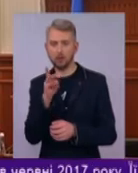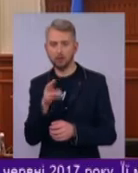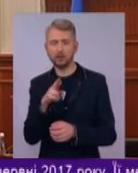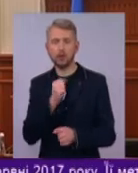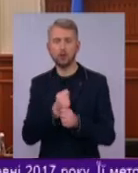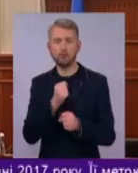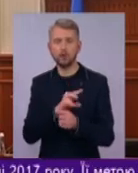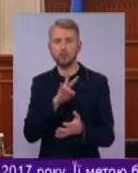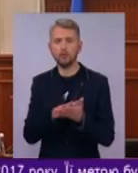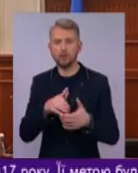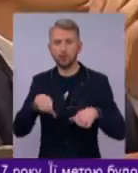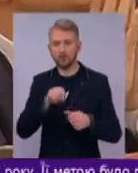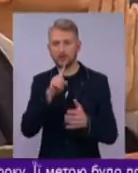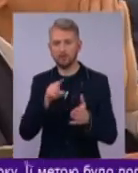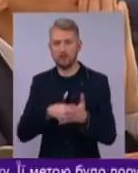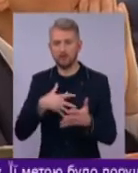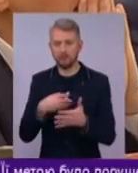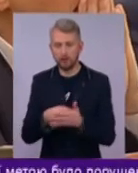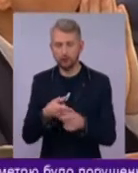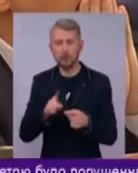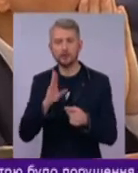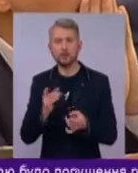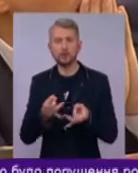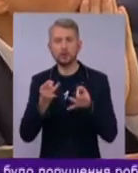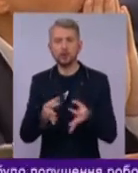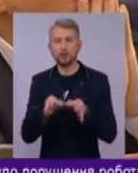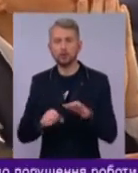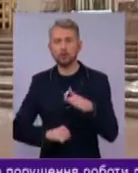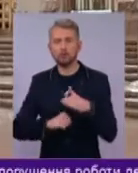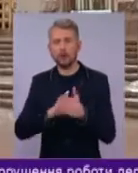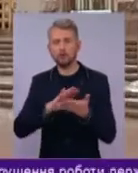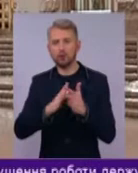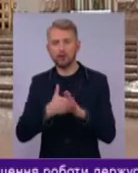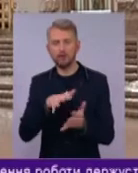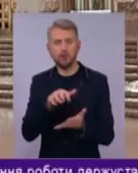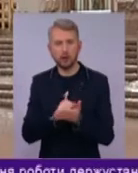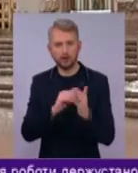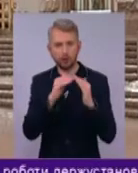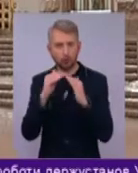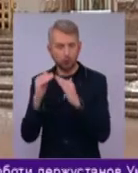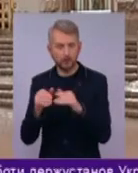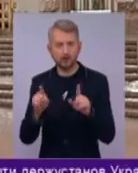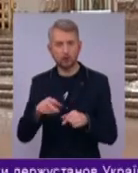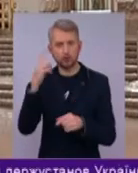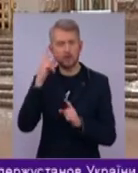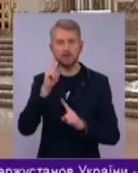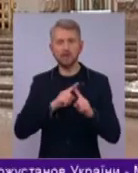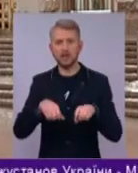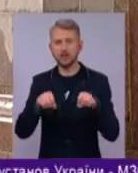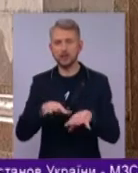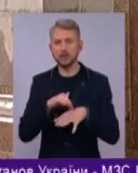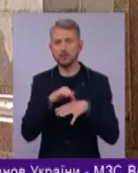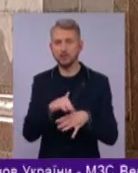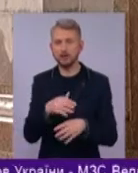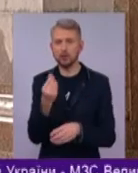постійної комісії з питань власності. Це спростить доступ до бази договорів оренди нерухомості. Також у Київраді вирішили